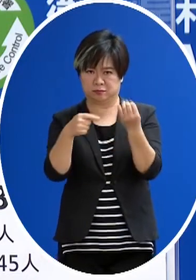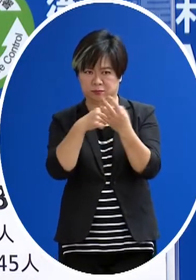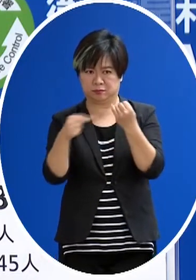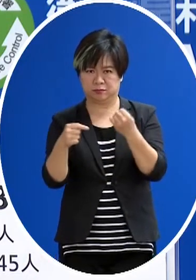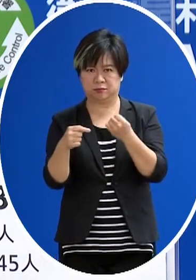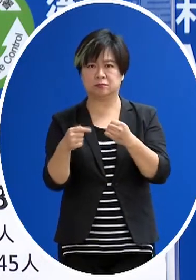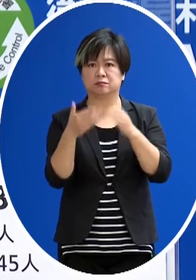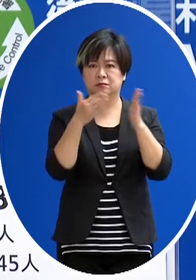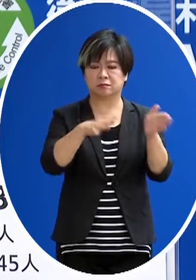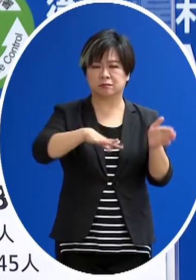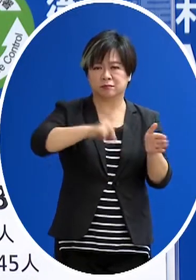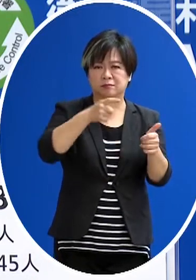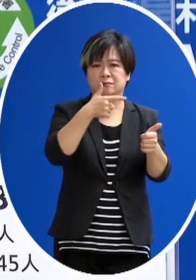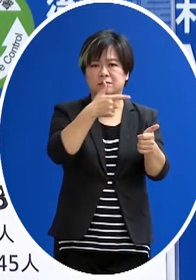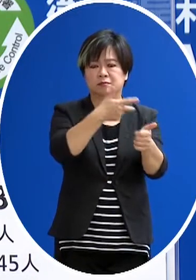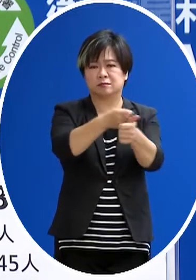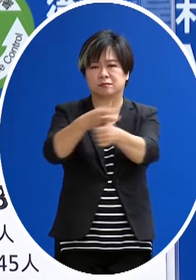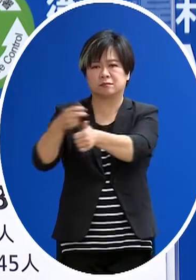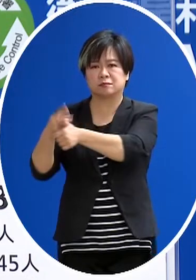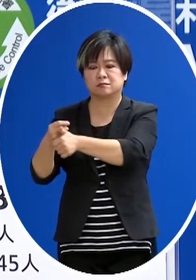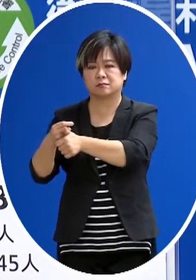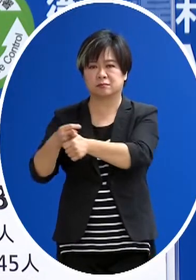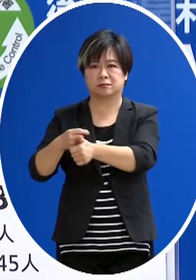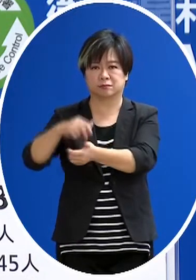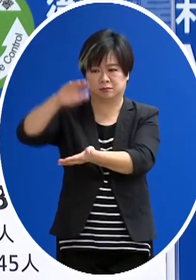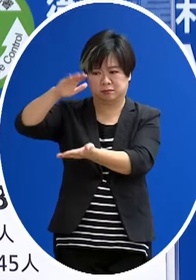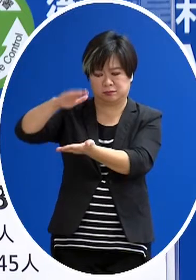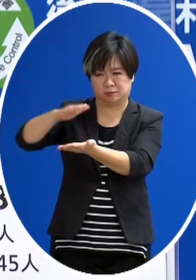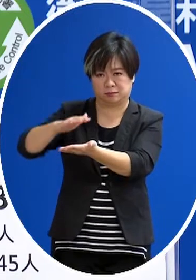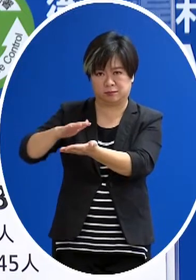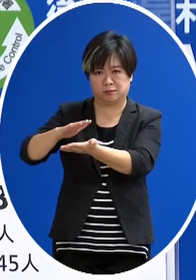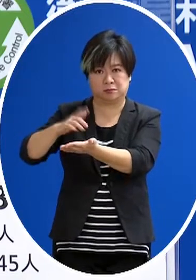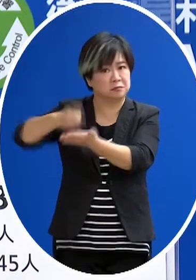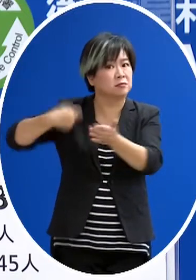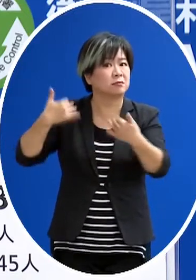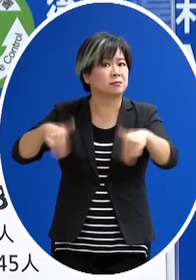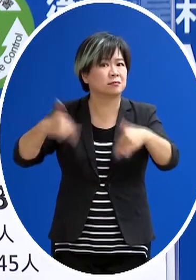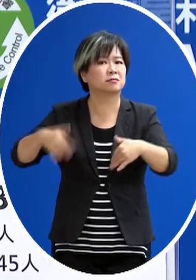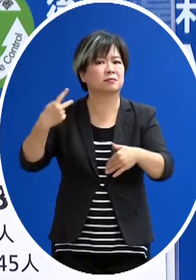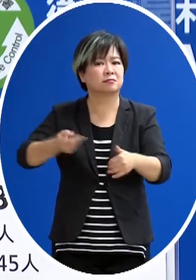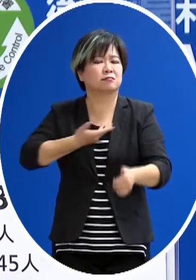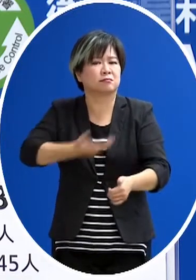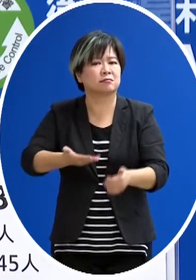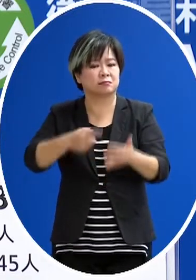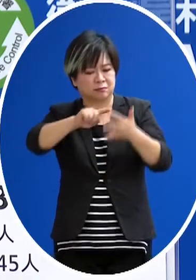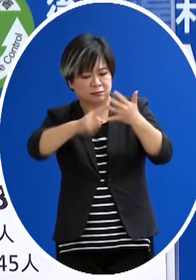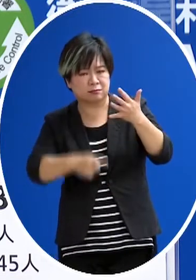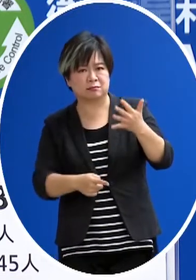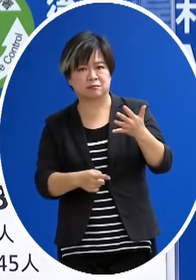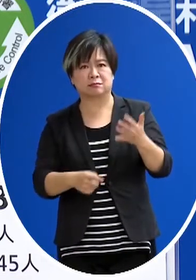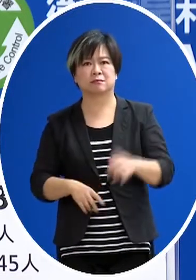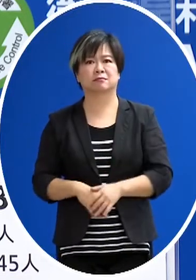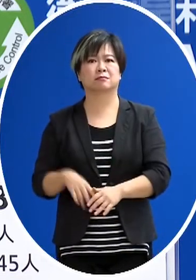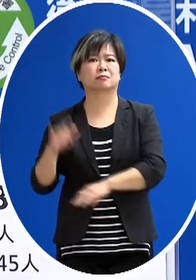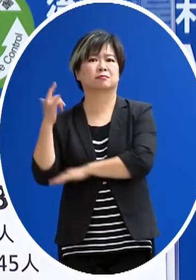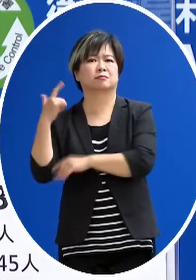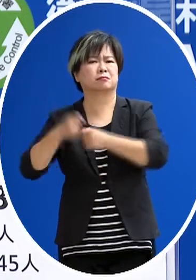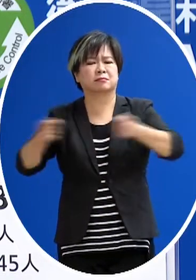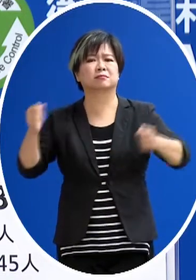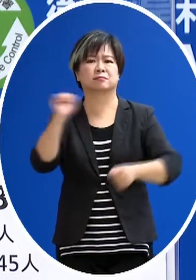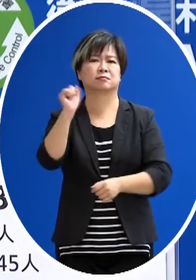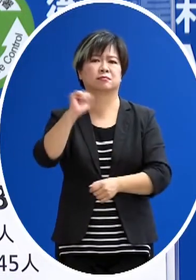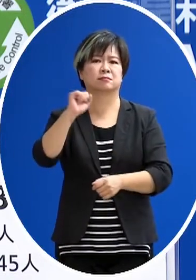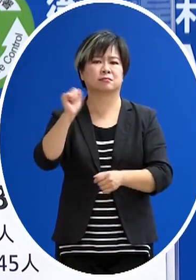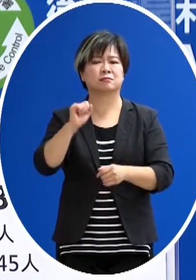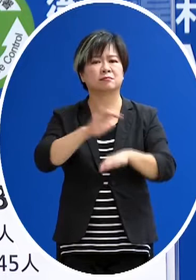人先打，当然没有打完就会再往下继续再开放，也没有办法永久等下去，那